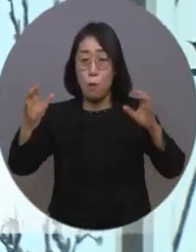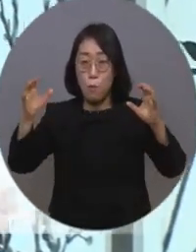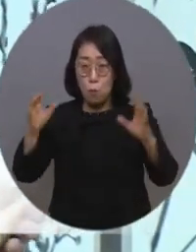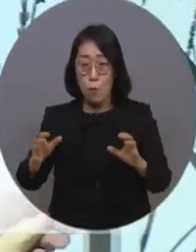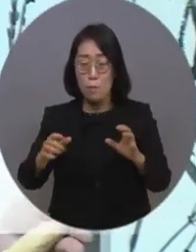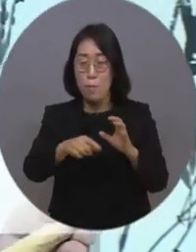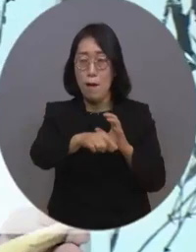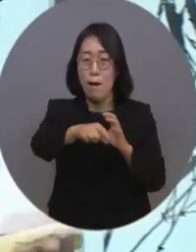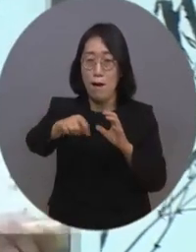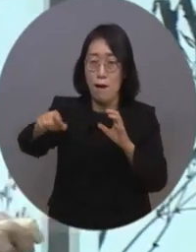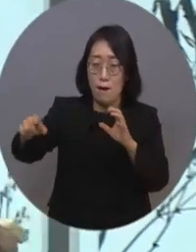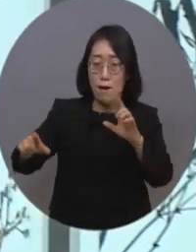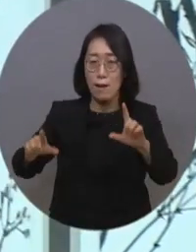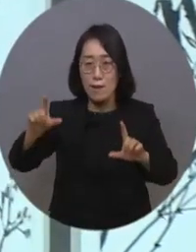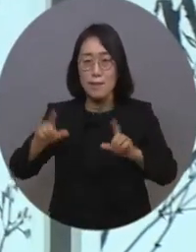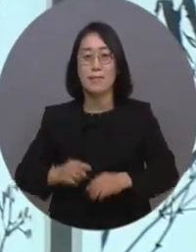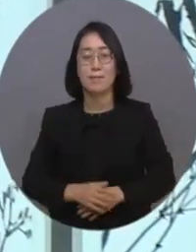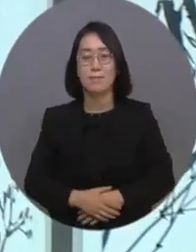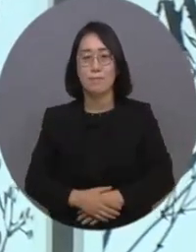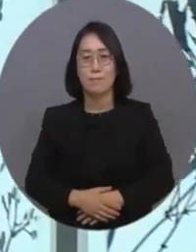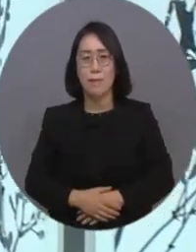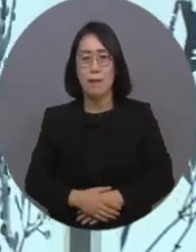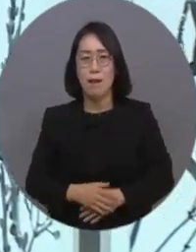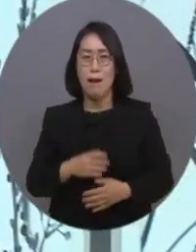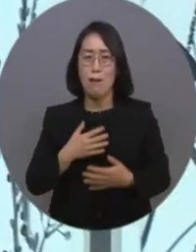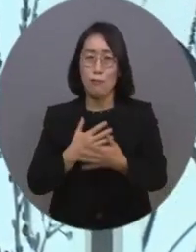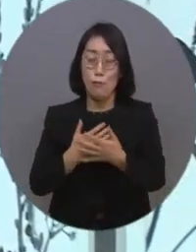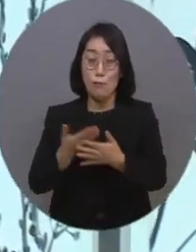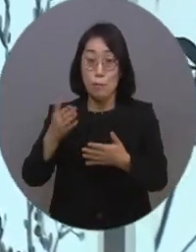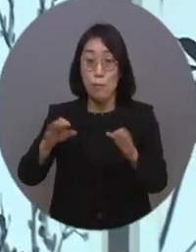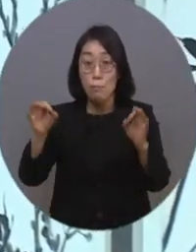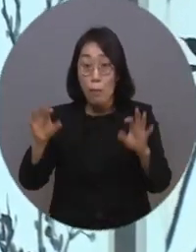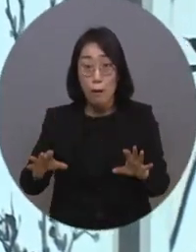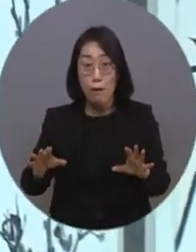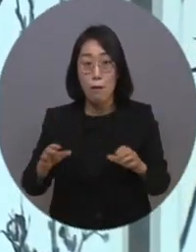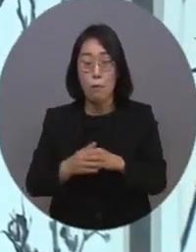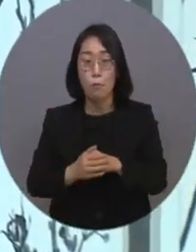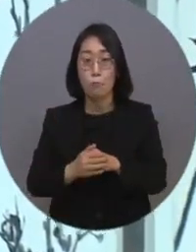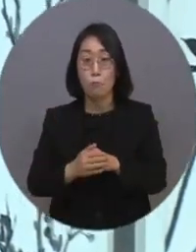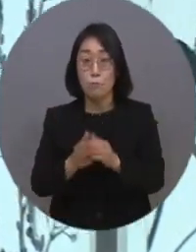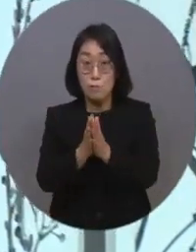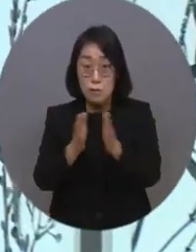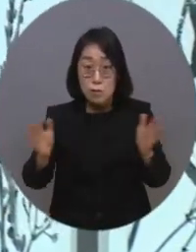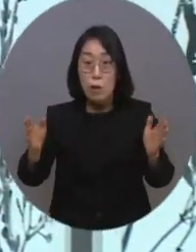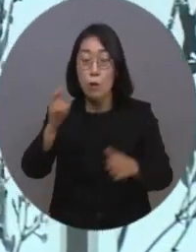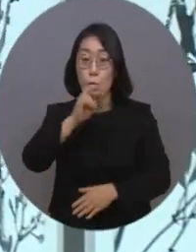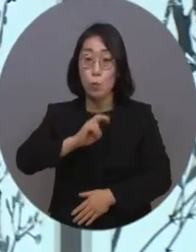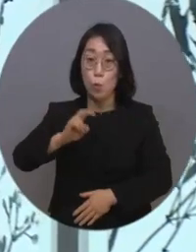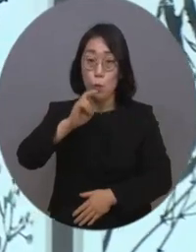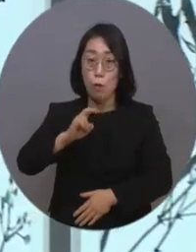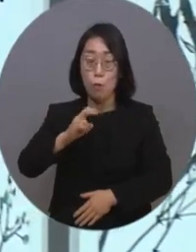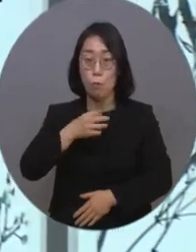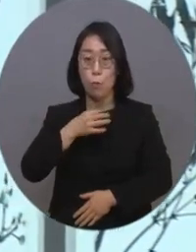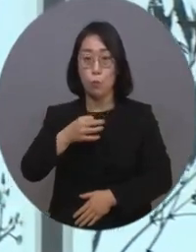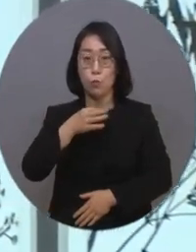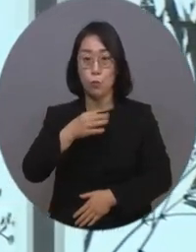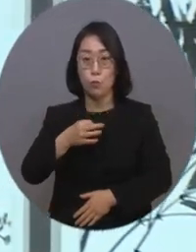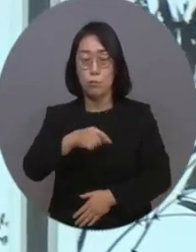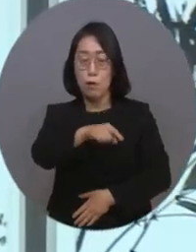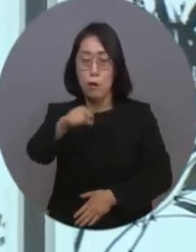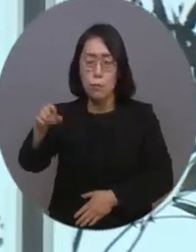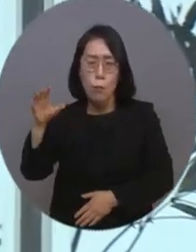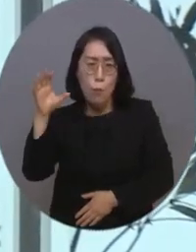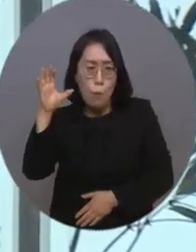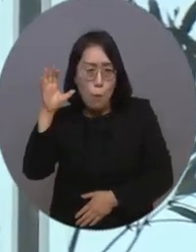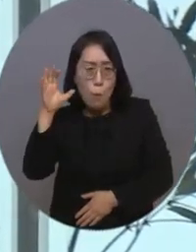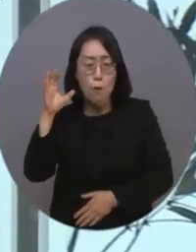빈극이 정소만지었다. 떨리던 순간도 잠시. 공연이 시작되자 소리꾼의 목소리가 관객들을